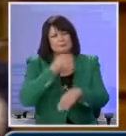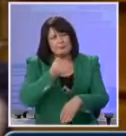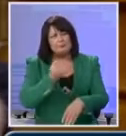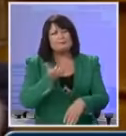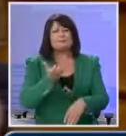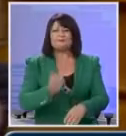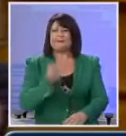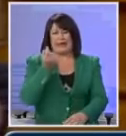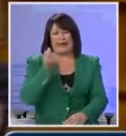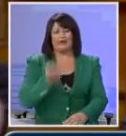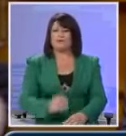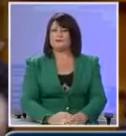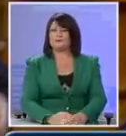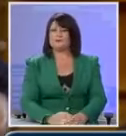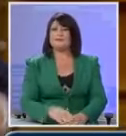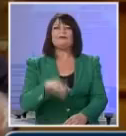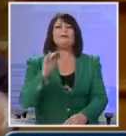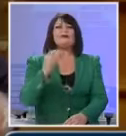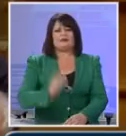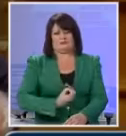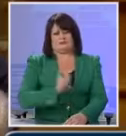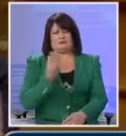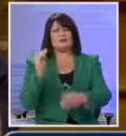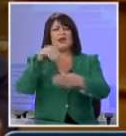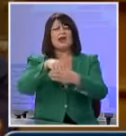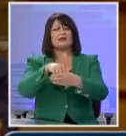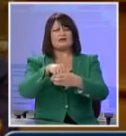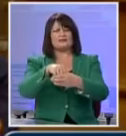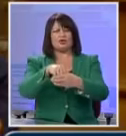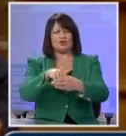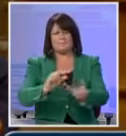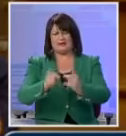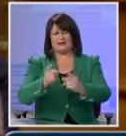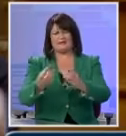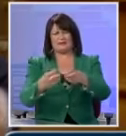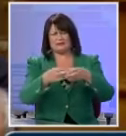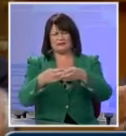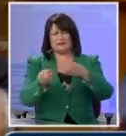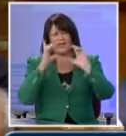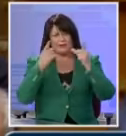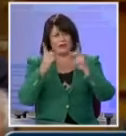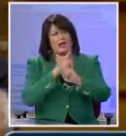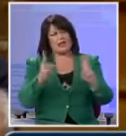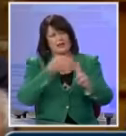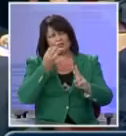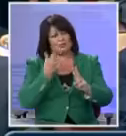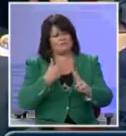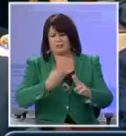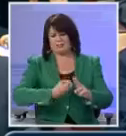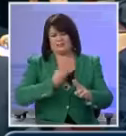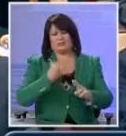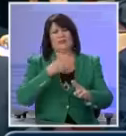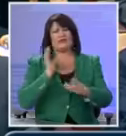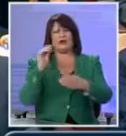κύριε πρόεδρε δεν υπάρχει καμία διάθεση ανάμειξης στα σικομα κά της νέας δημοκρατίας και θέλω αυτό να το ξεκαθαρίσω η